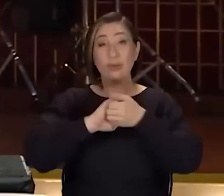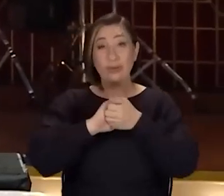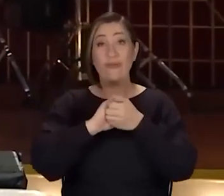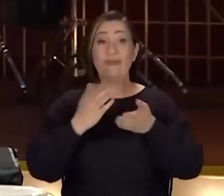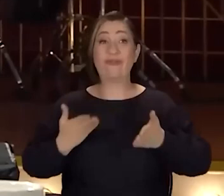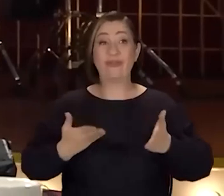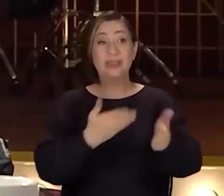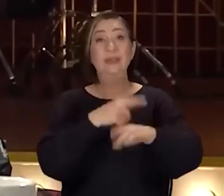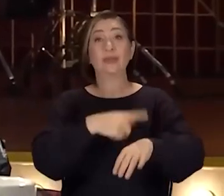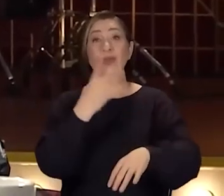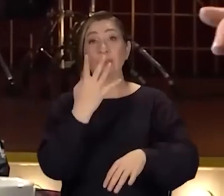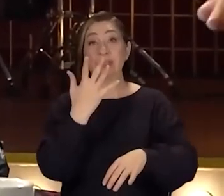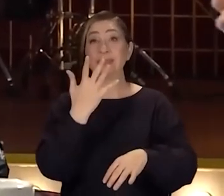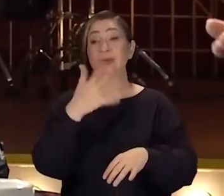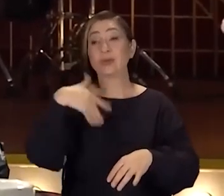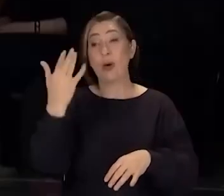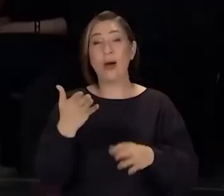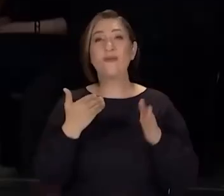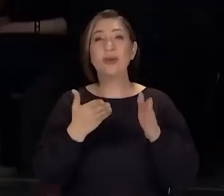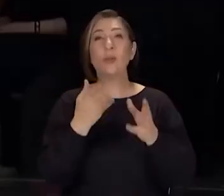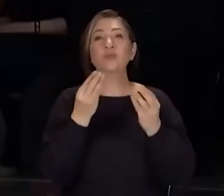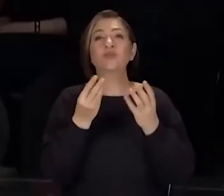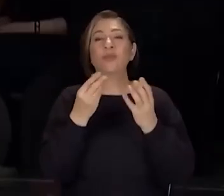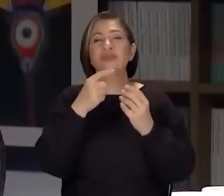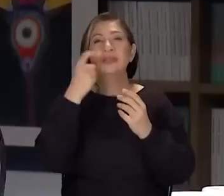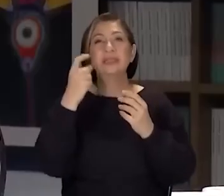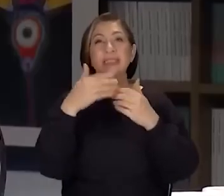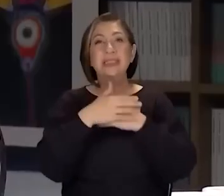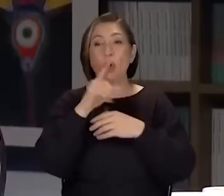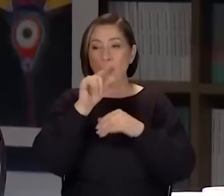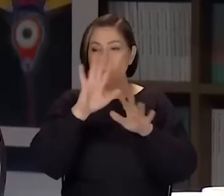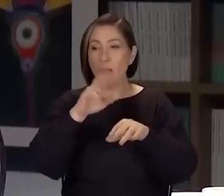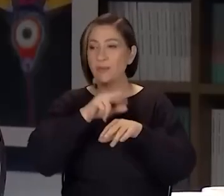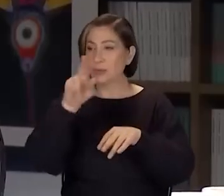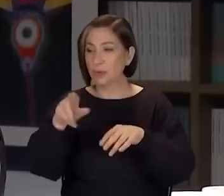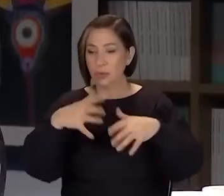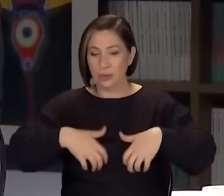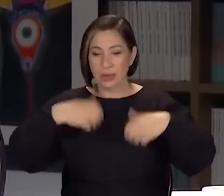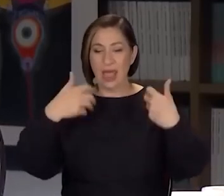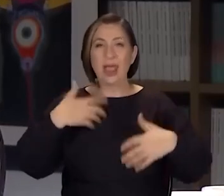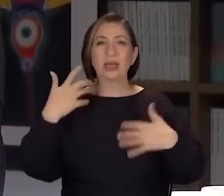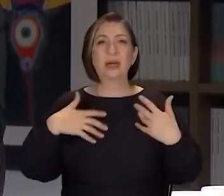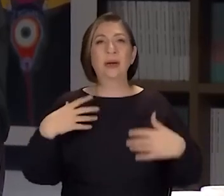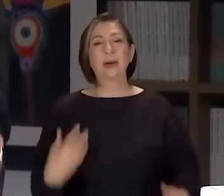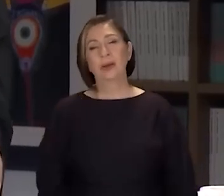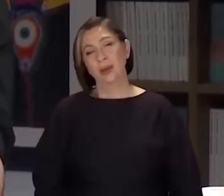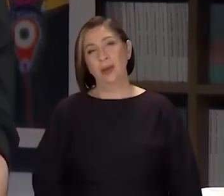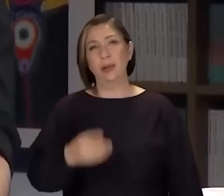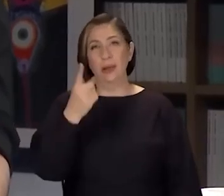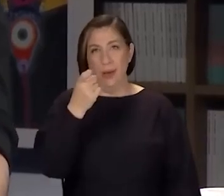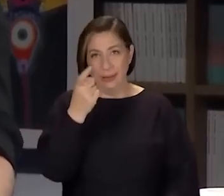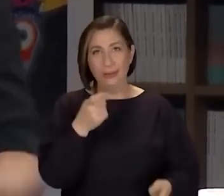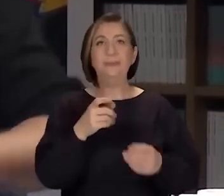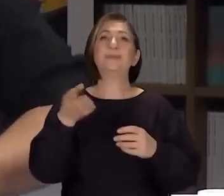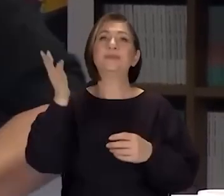Fırınlar. Gece 4'ten 5'ten sonra. Abi oyun bitiyor 11'de. Eve gidiyorsun 12. Üstündeki o enerji atman zaten 2 saat. Adrenalin